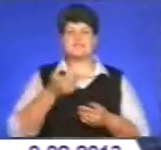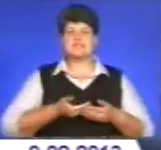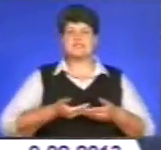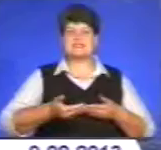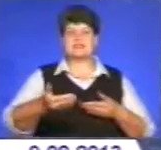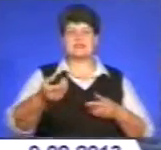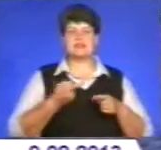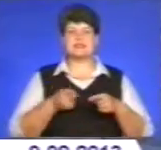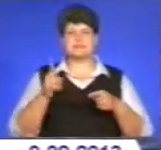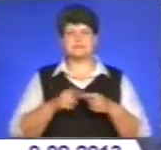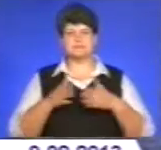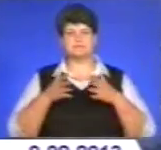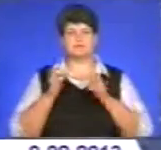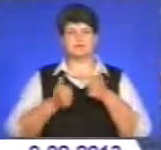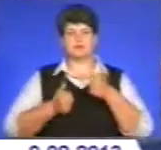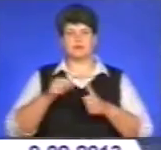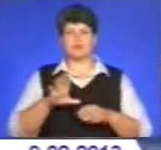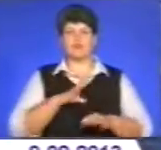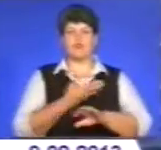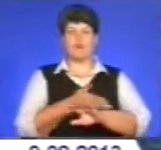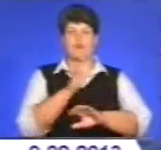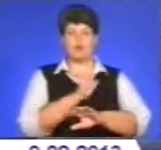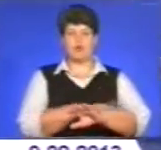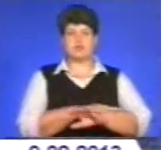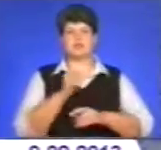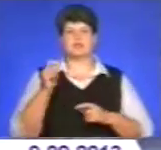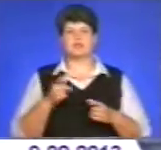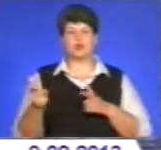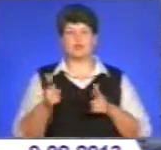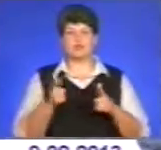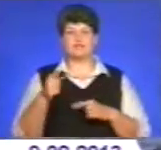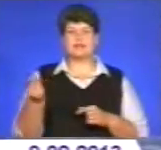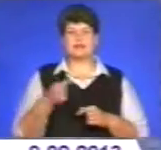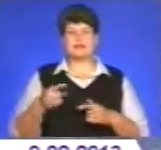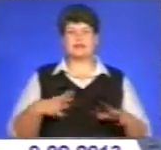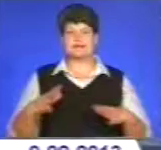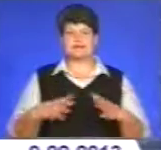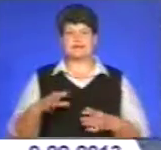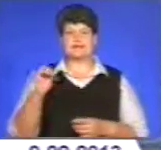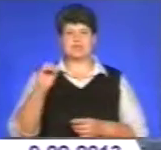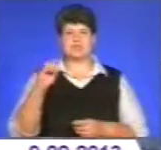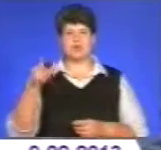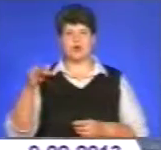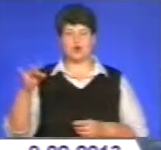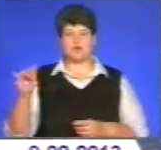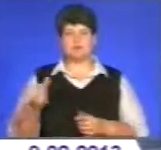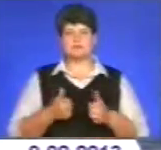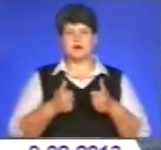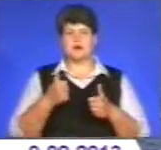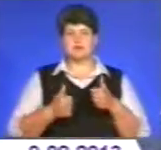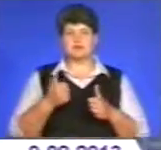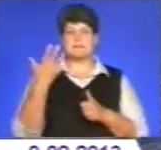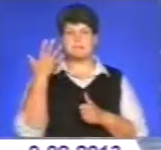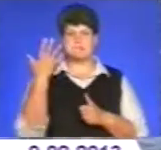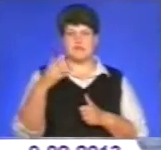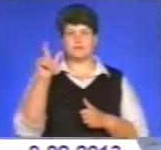Ця регата відбулась у Польщі. У складі збірної України, яку готував тернопільський тренер Олексій Нижегородов, змагалося 5